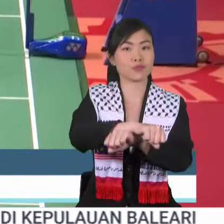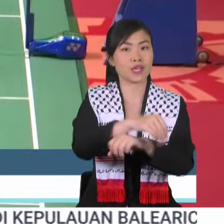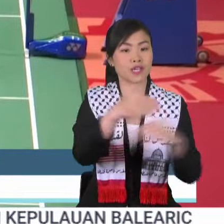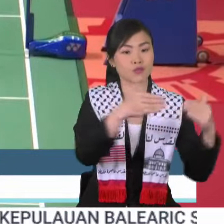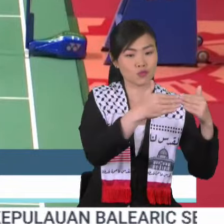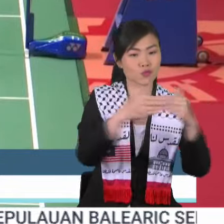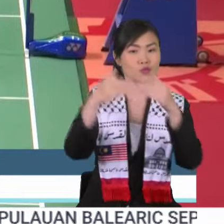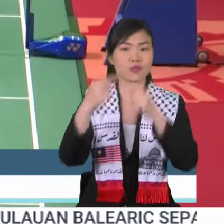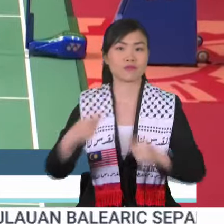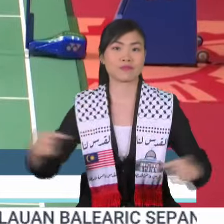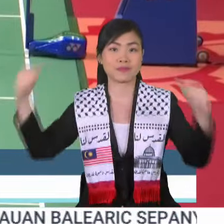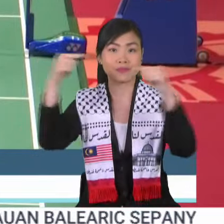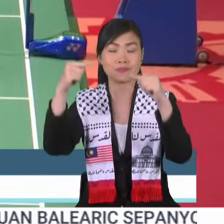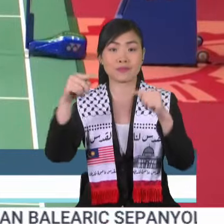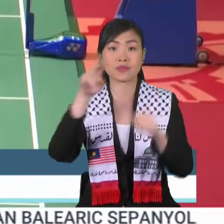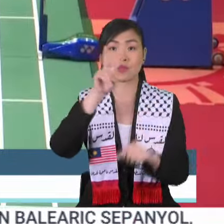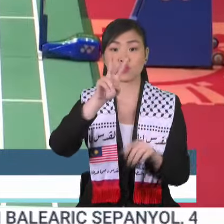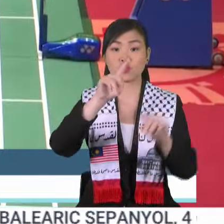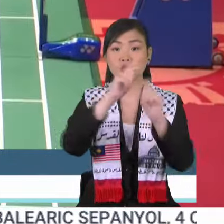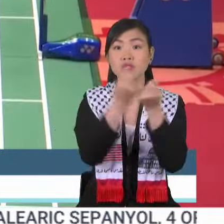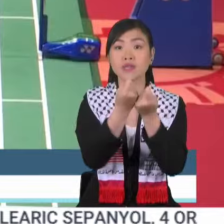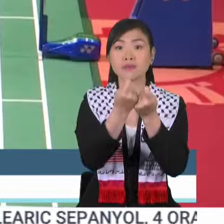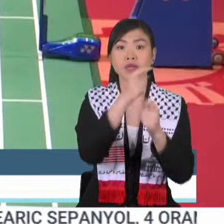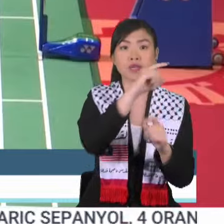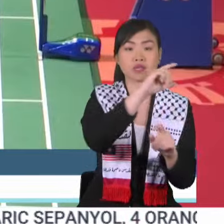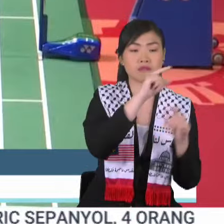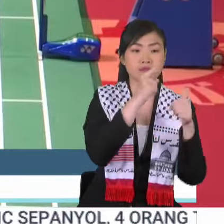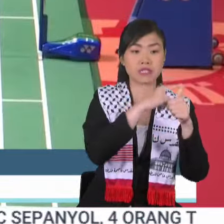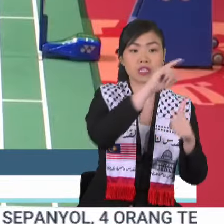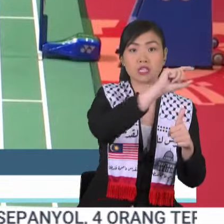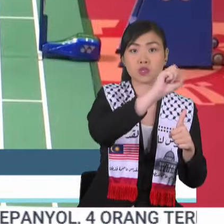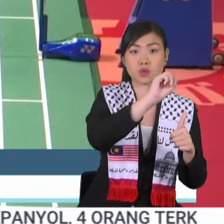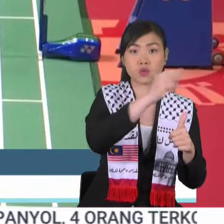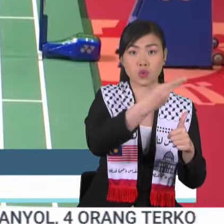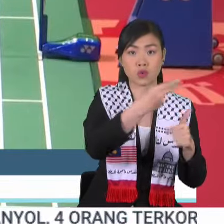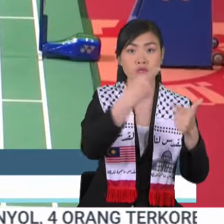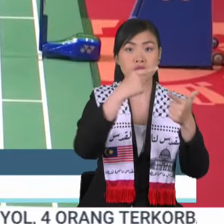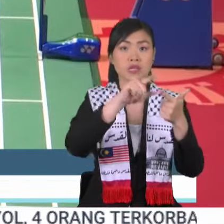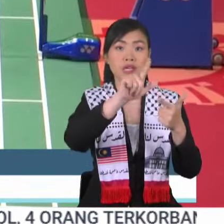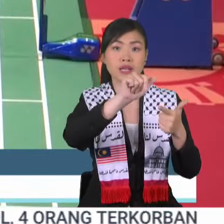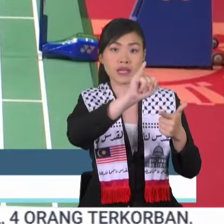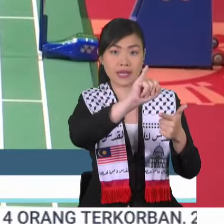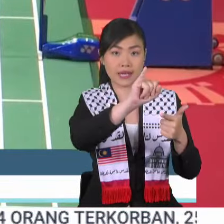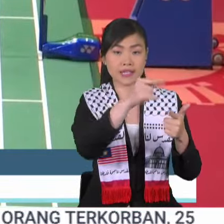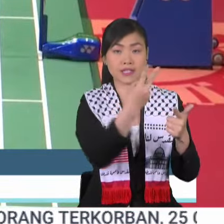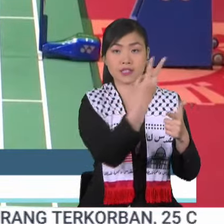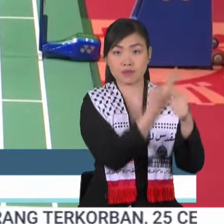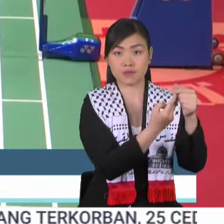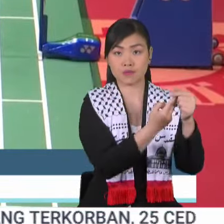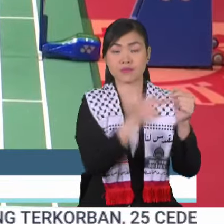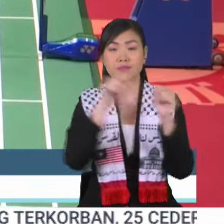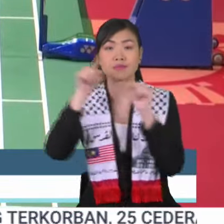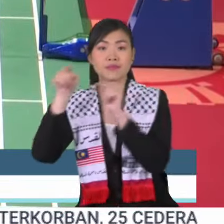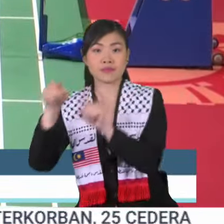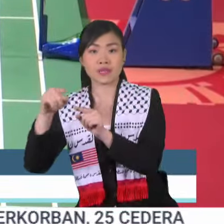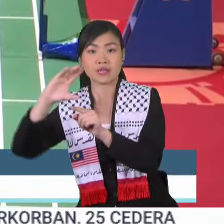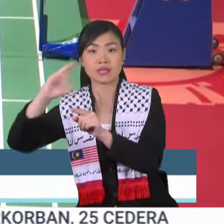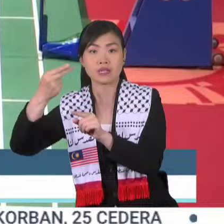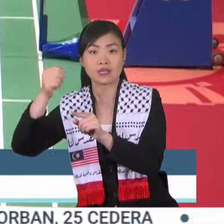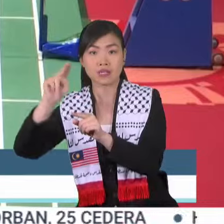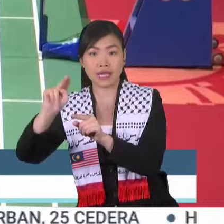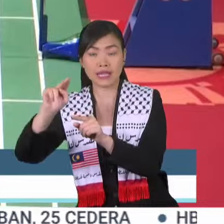akhir. Dua pasangan tersebut ialah Goh Soon Huat, Lai Chevon Jerni dan gandingan